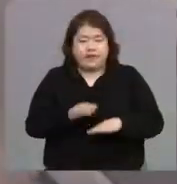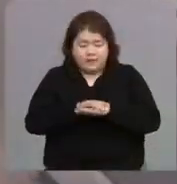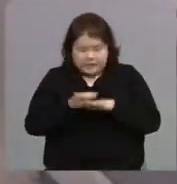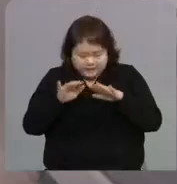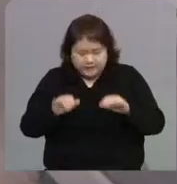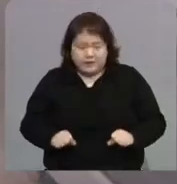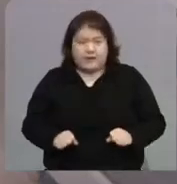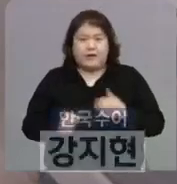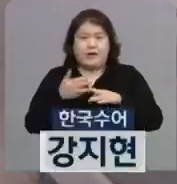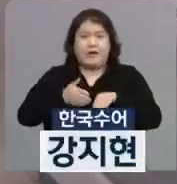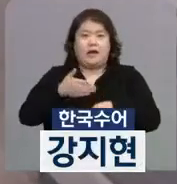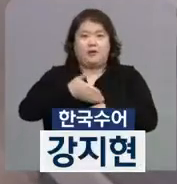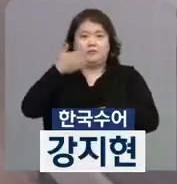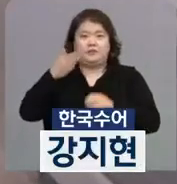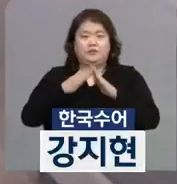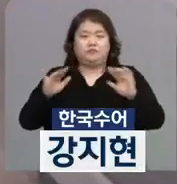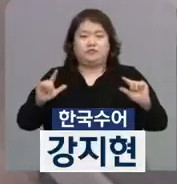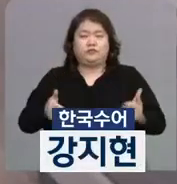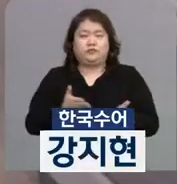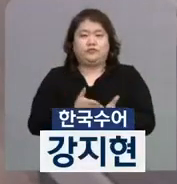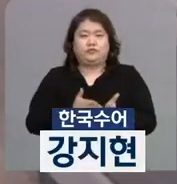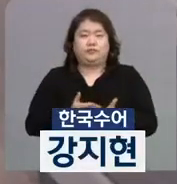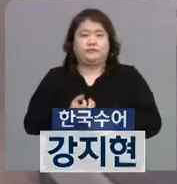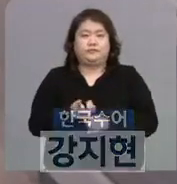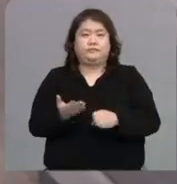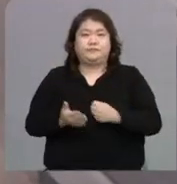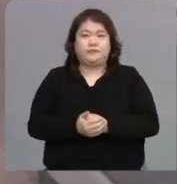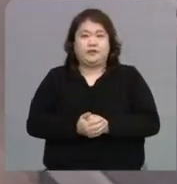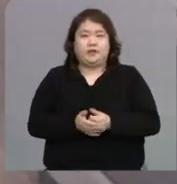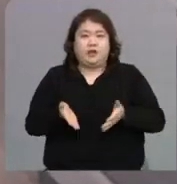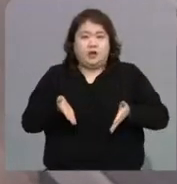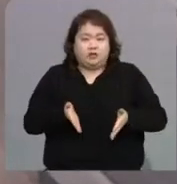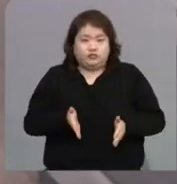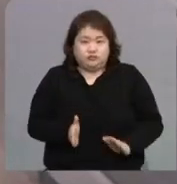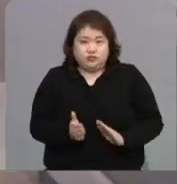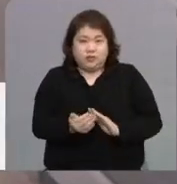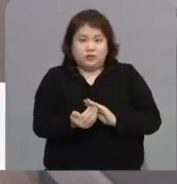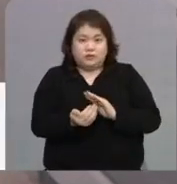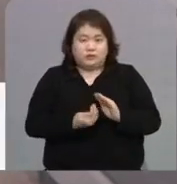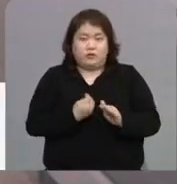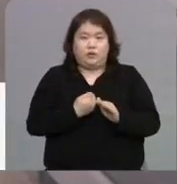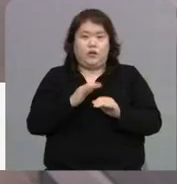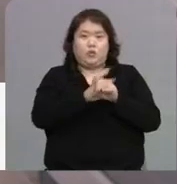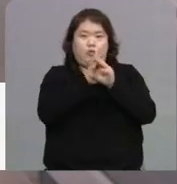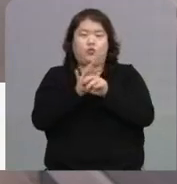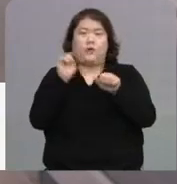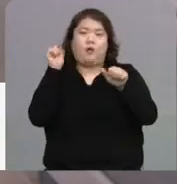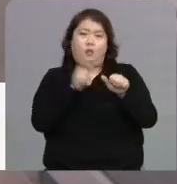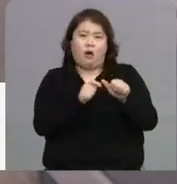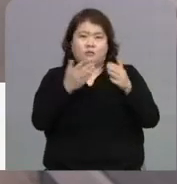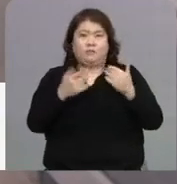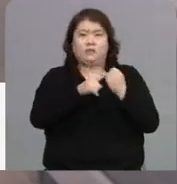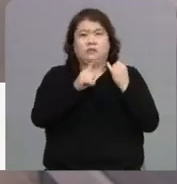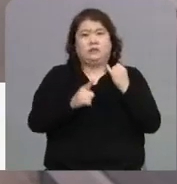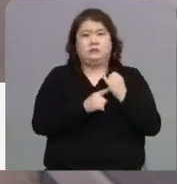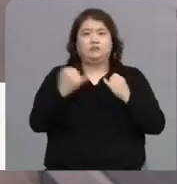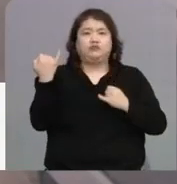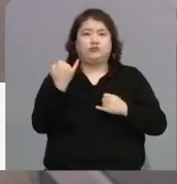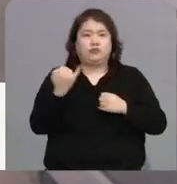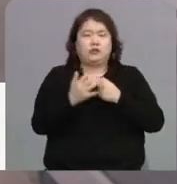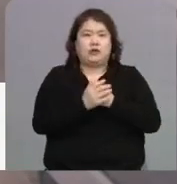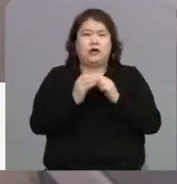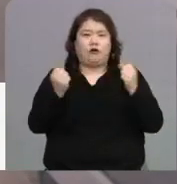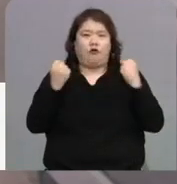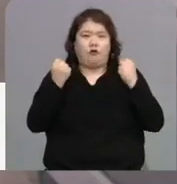여러분 안녕하십니까? 9시 전북권 뉴스입니다. 출산 직전에 코로나19 확진 판정을 받은 임산부가 건강한